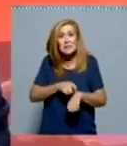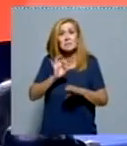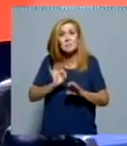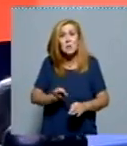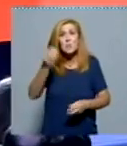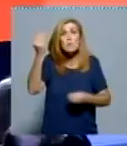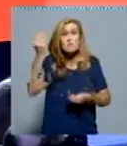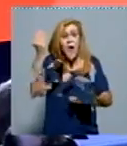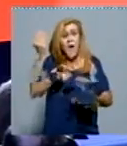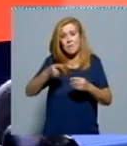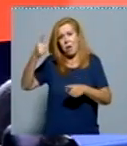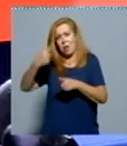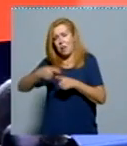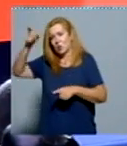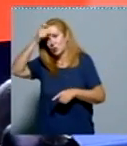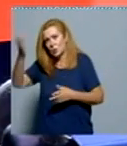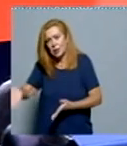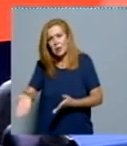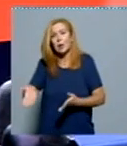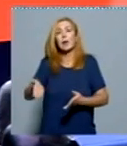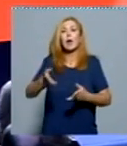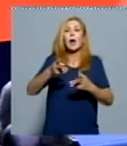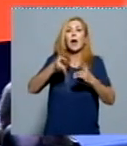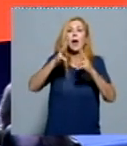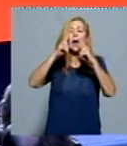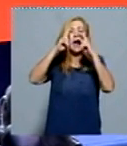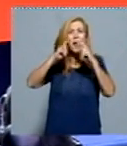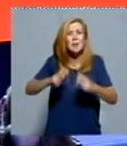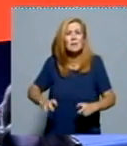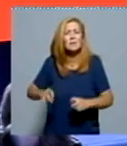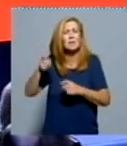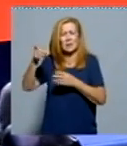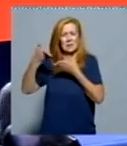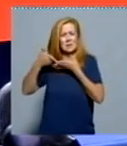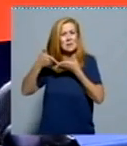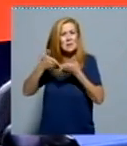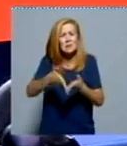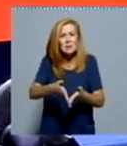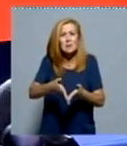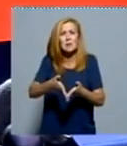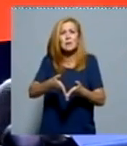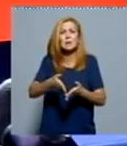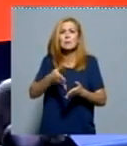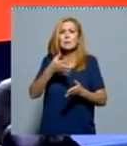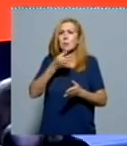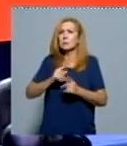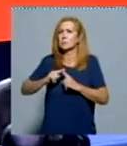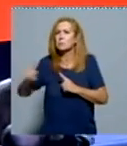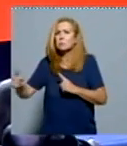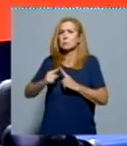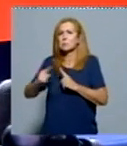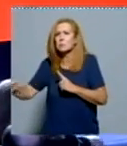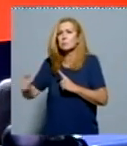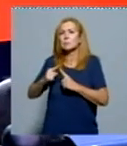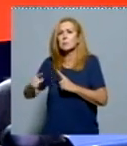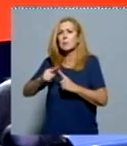στα ελληνοτουρκικά, με το ερευνητικό rates να έχει γίνει πλοίο της γραμμής στο